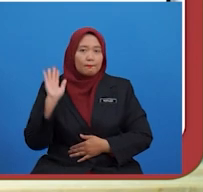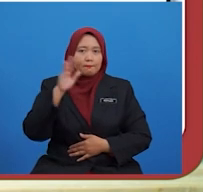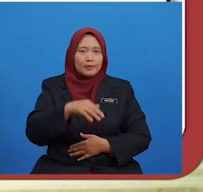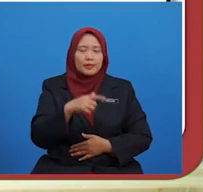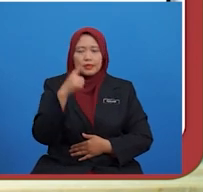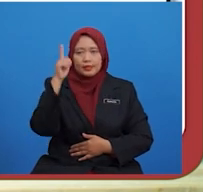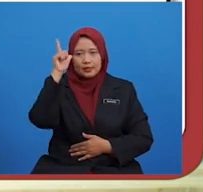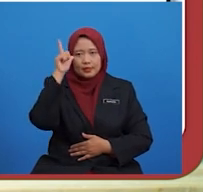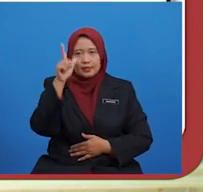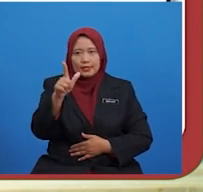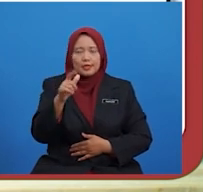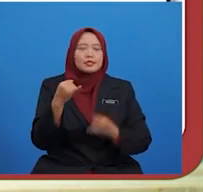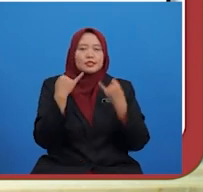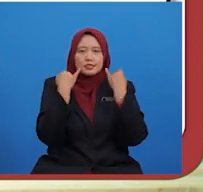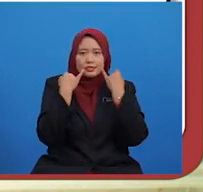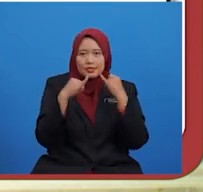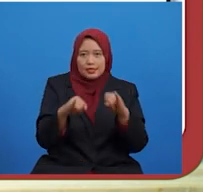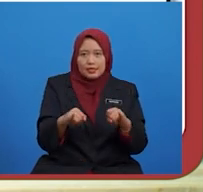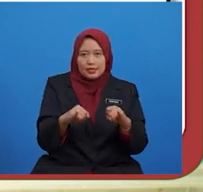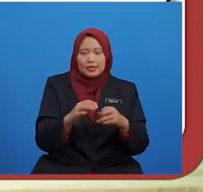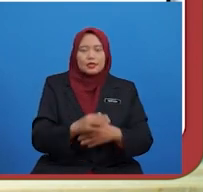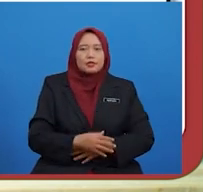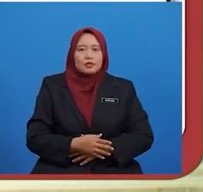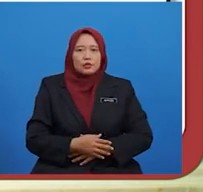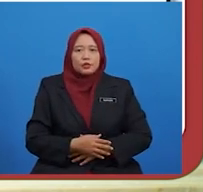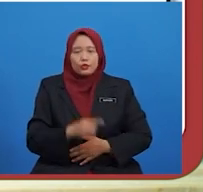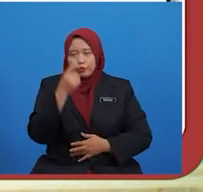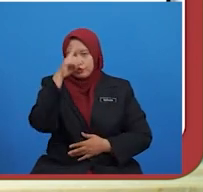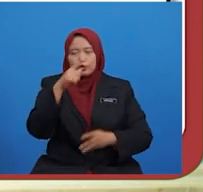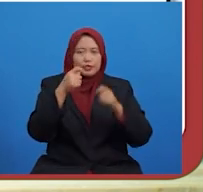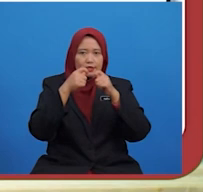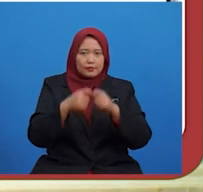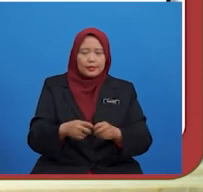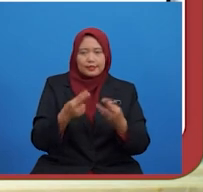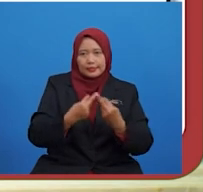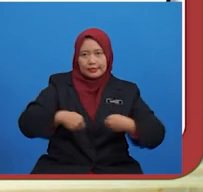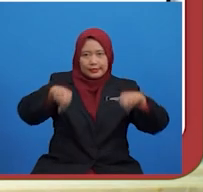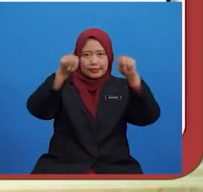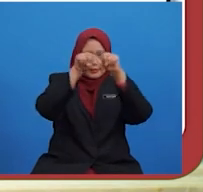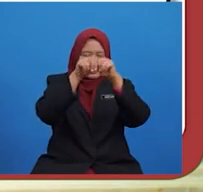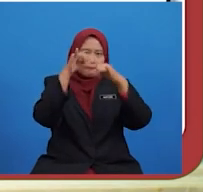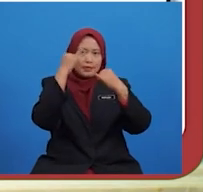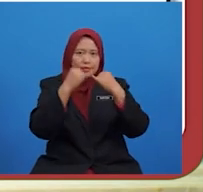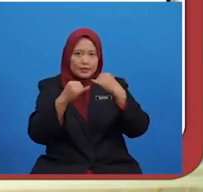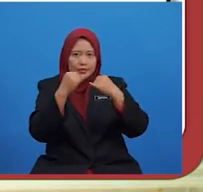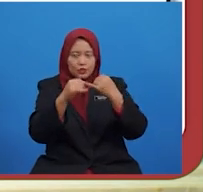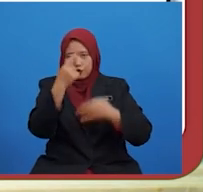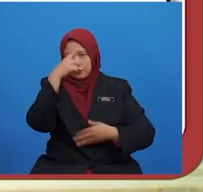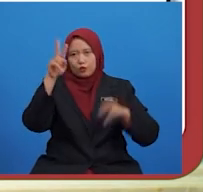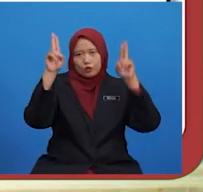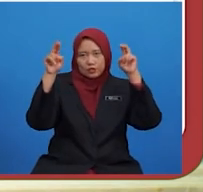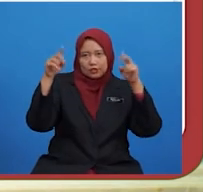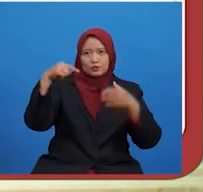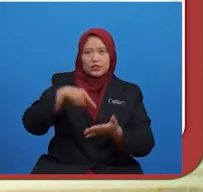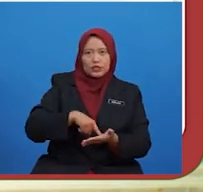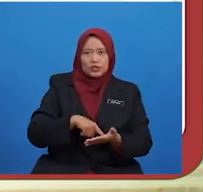contoh pengisytiharan dan penetapan nilai bagi pemboleh ubah yang terakhir dalam topik ini, iaitu